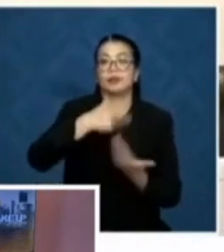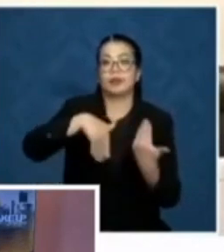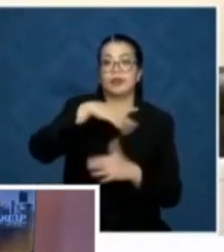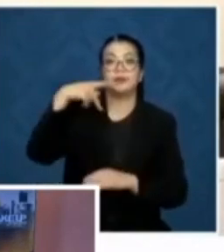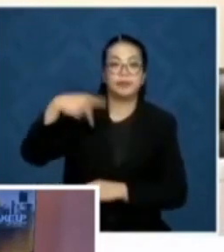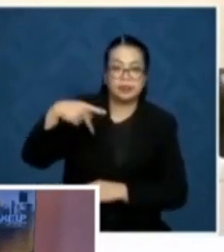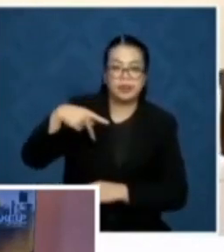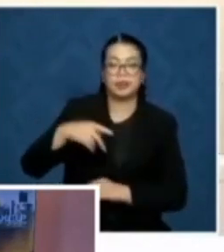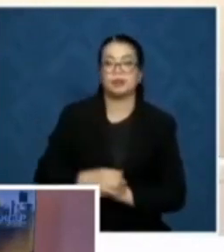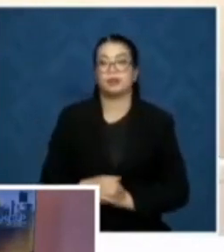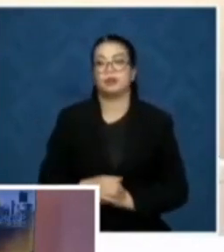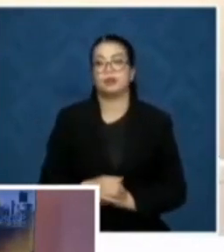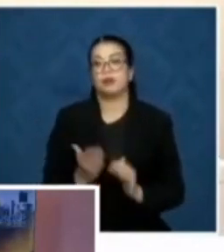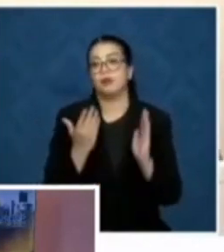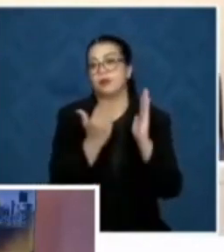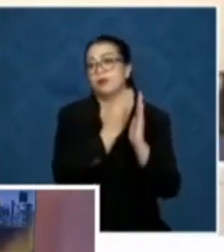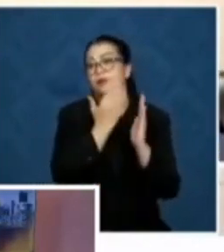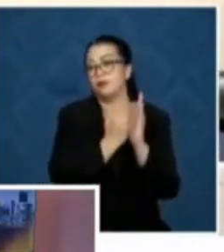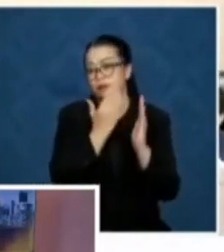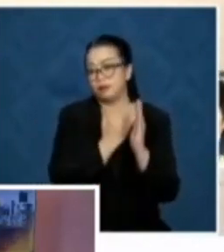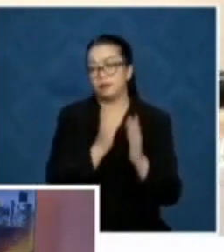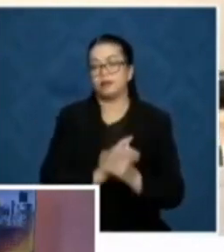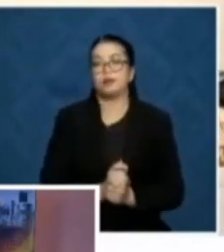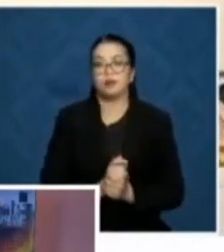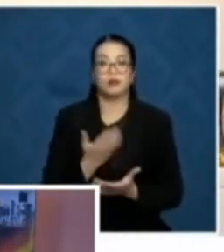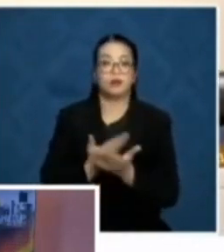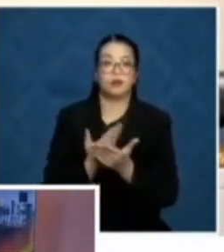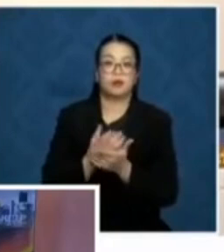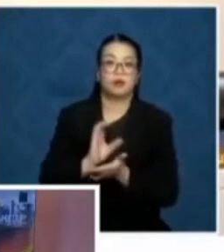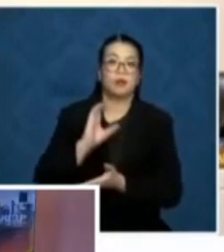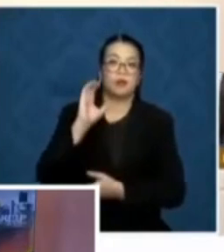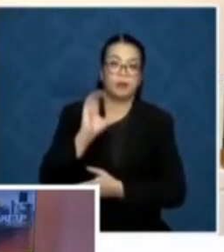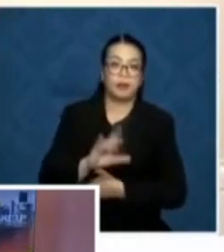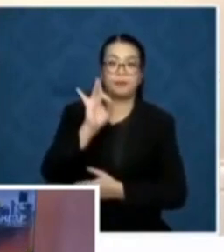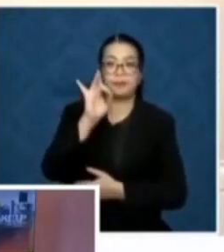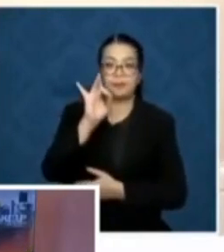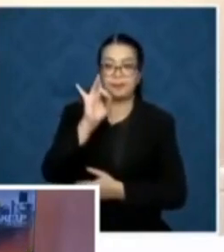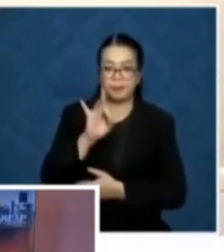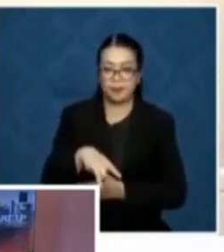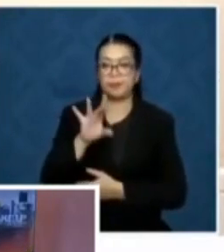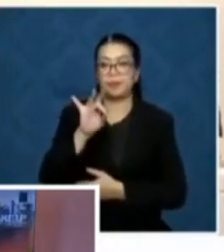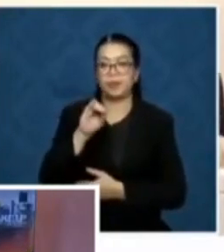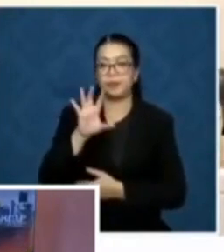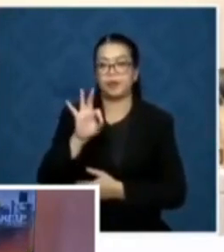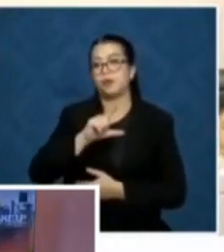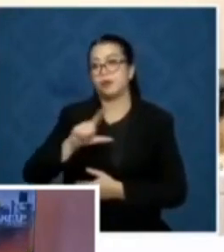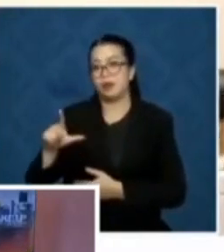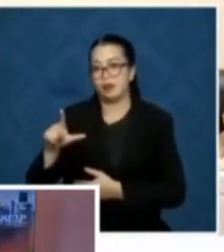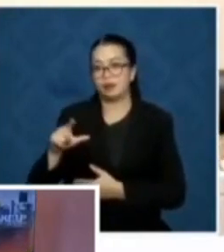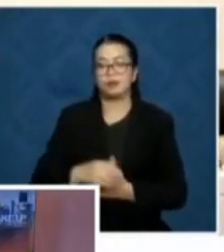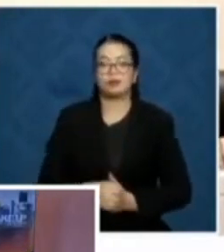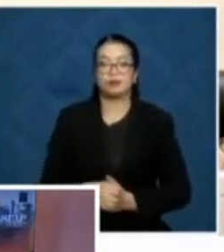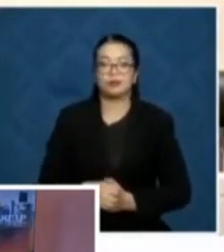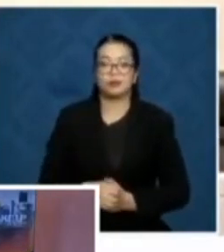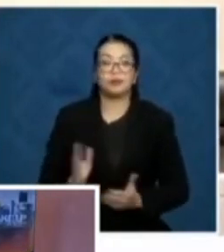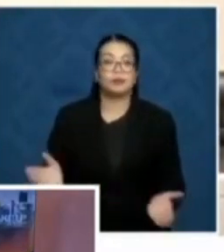หว่าเนี่ยความหมายมันก็คือว่าคุณคิดว่าคุณเป็นพิธามาแล้วจะไม่เหมือนประยุทธ์หร อ ก็ไหนบอกว่าคุณบอกจะเปลี่ยนแปลงเชิงโครงสร้างปัญหาอยู่ที่โครงสร้างไง